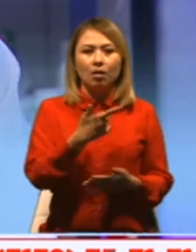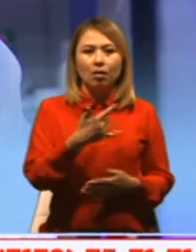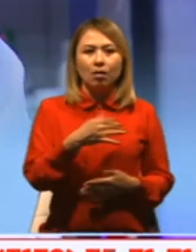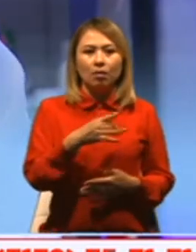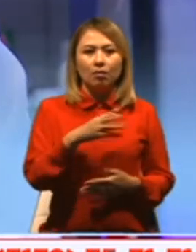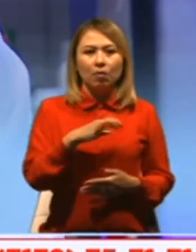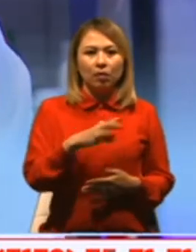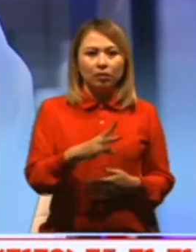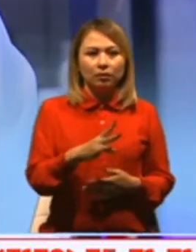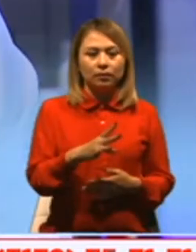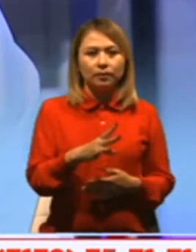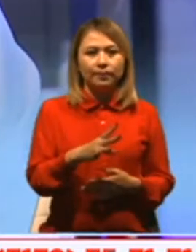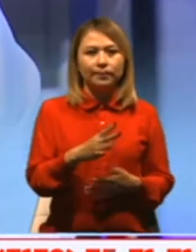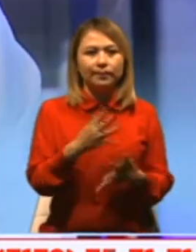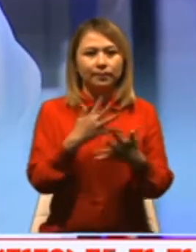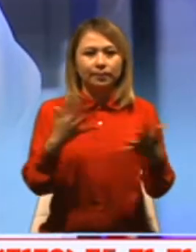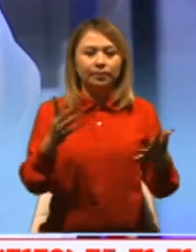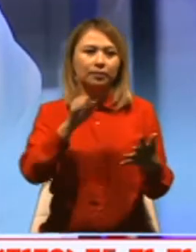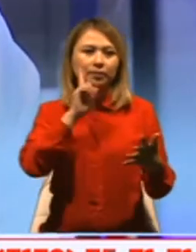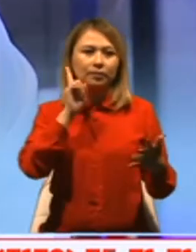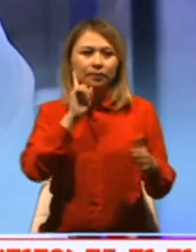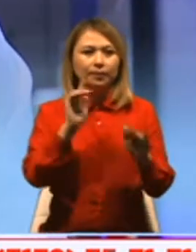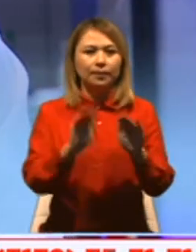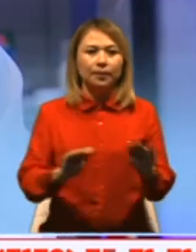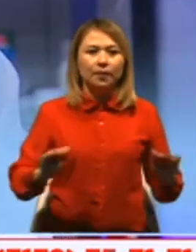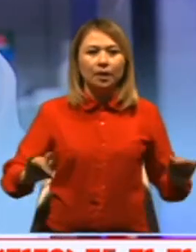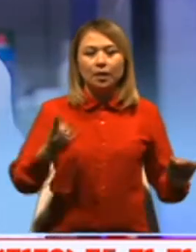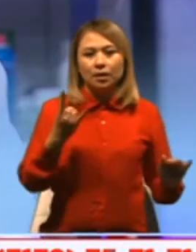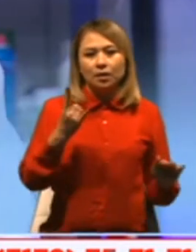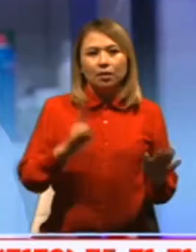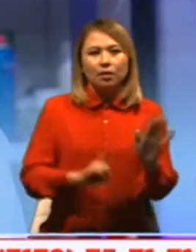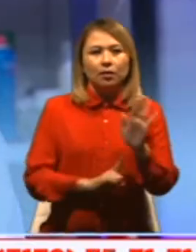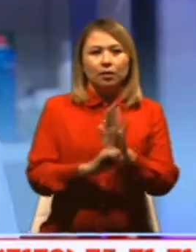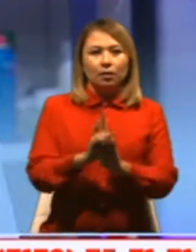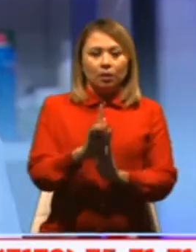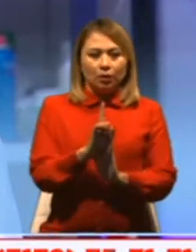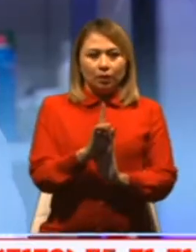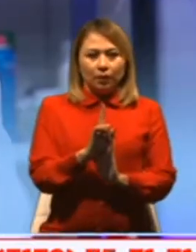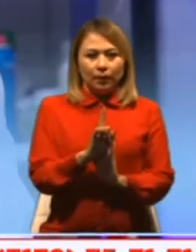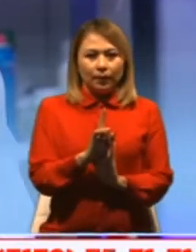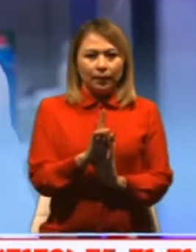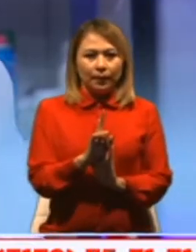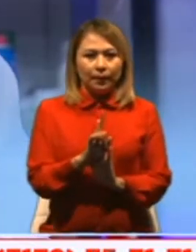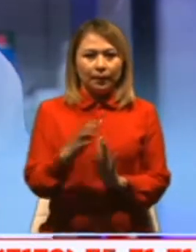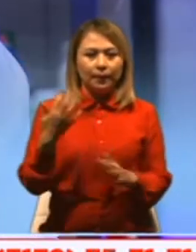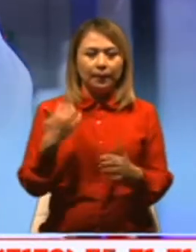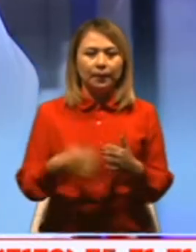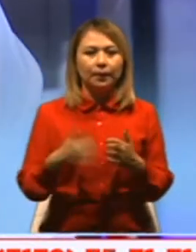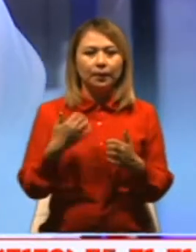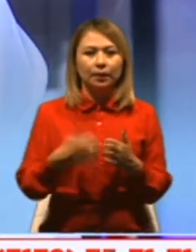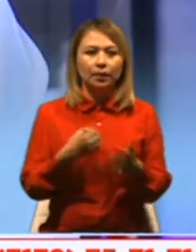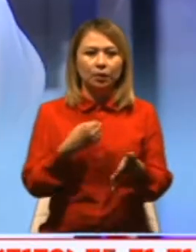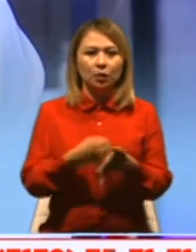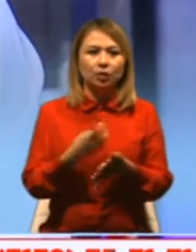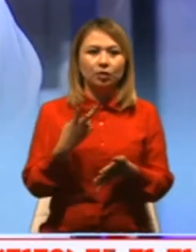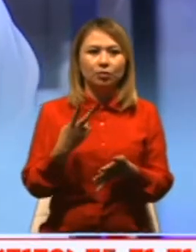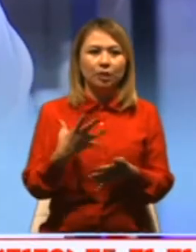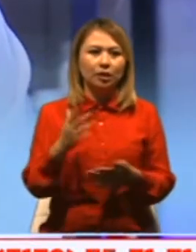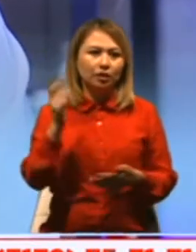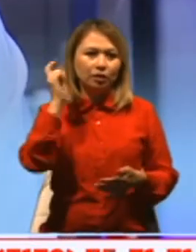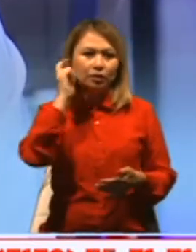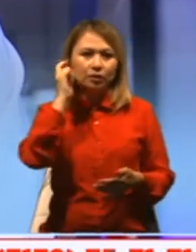Яғни ол көбінесе жас балалар, кішкентай нәрестелерден бастап, яғни орта жастағы, яғни 20-25 жасқа дейінгі